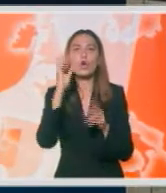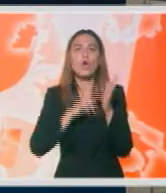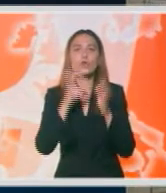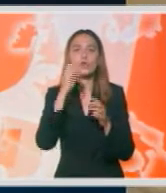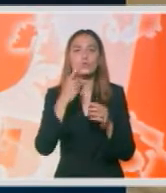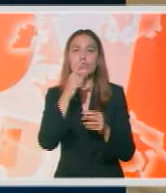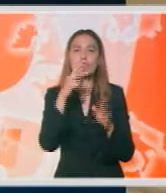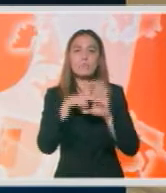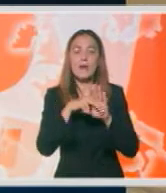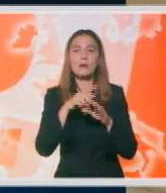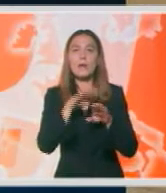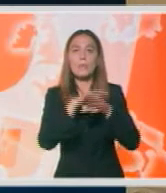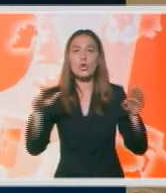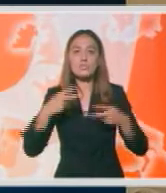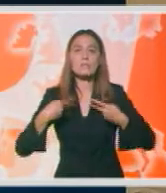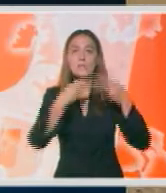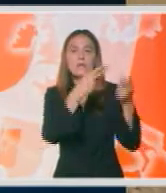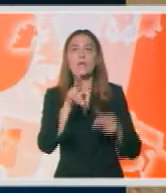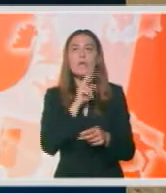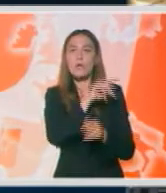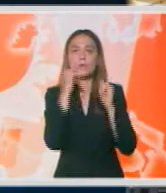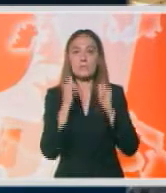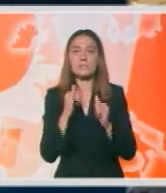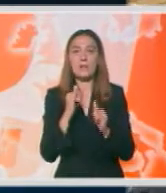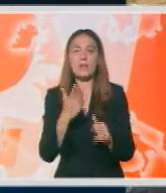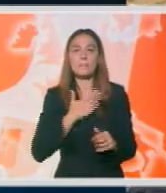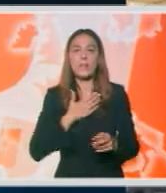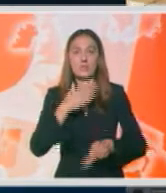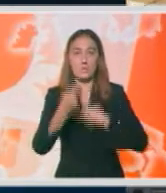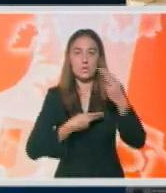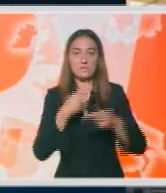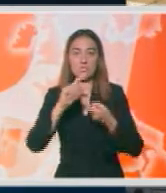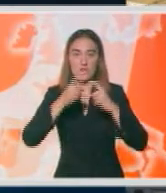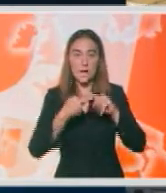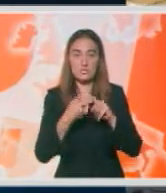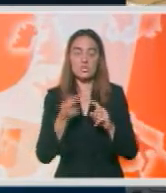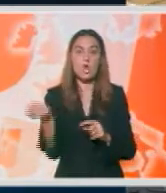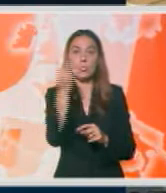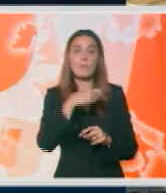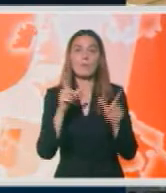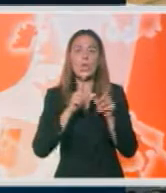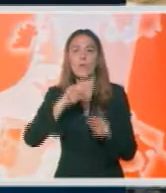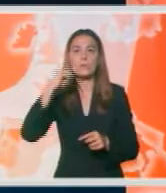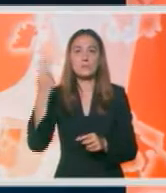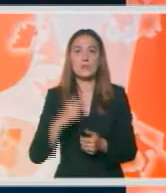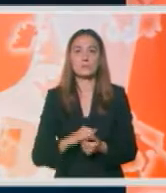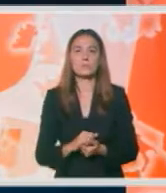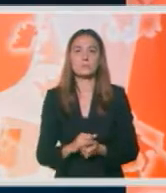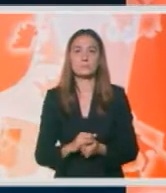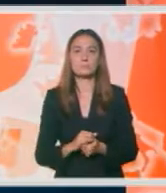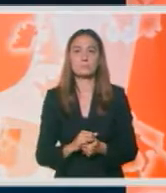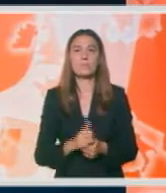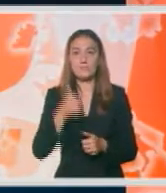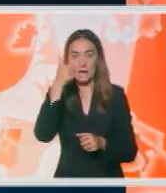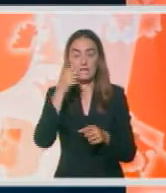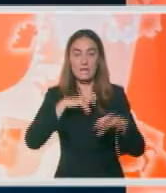početi da izvozi pločaste materijale koje su do sada naši proizvođači nameštaja kupovali u inostranstvu.